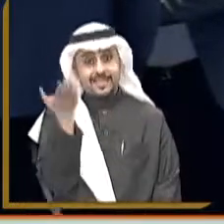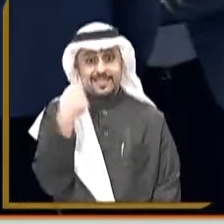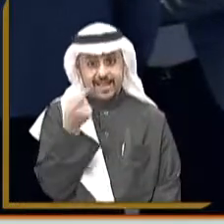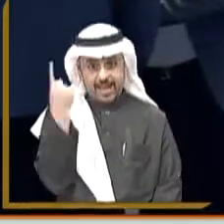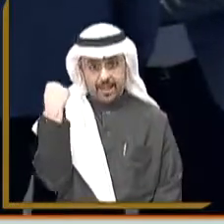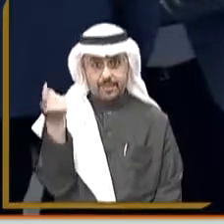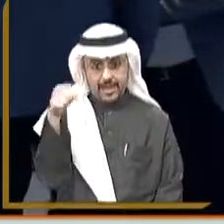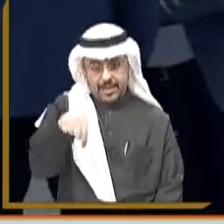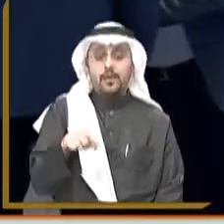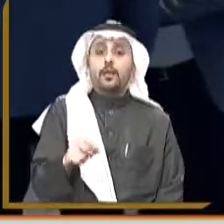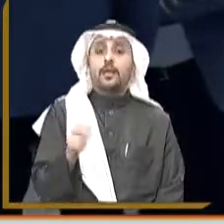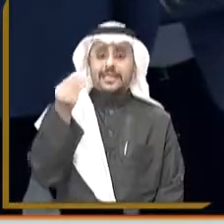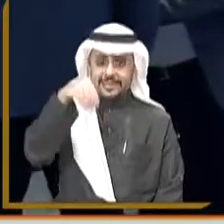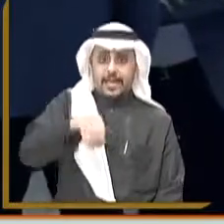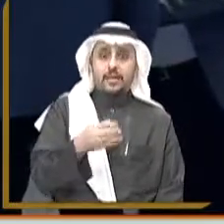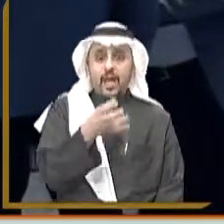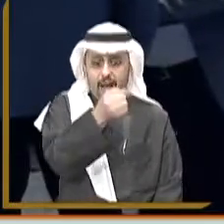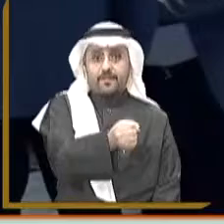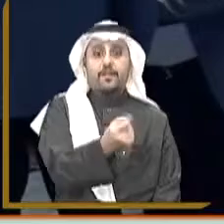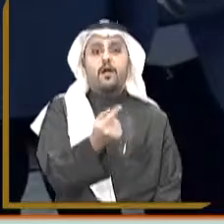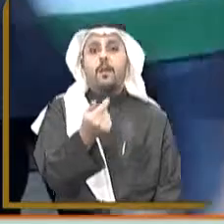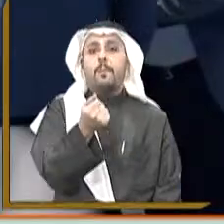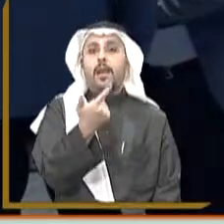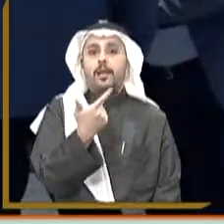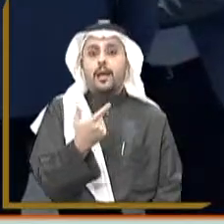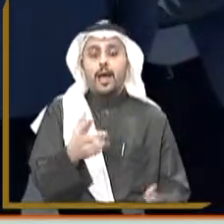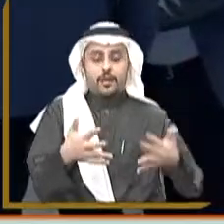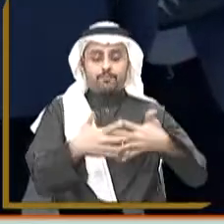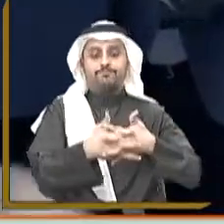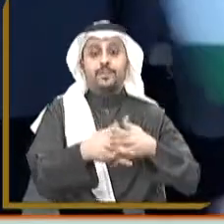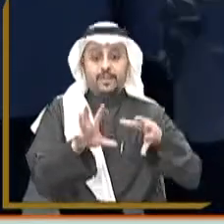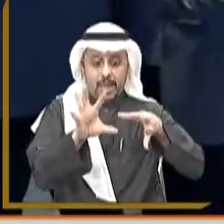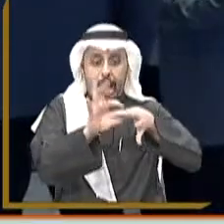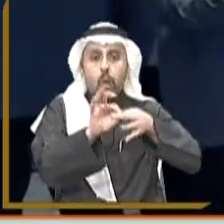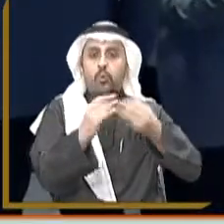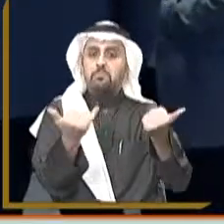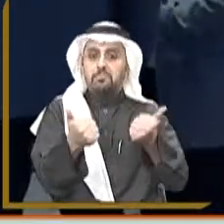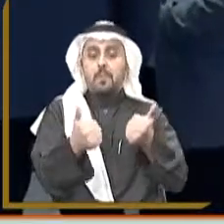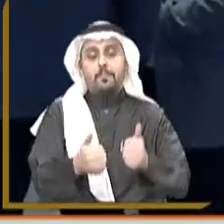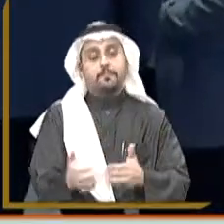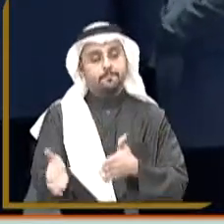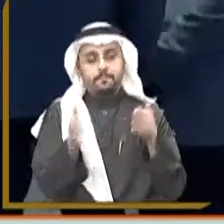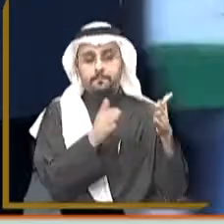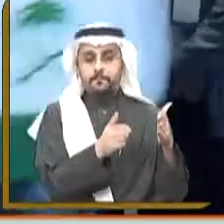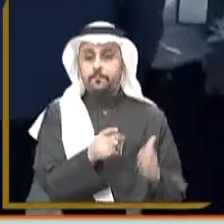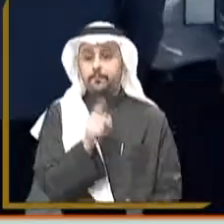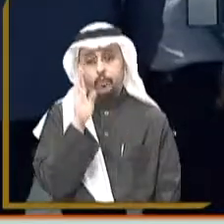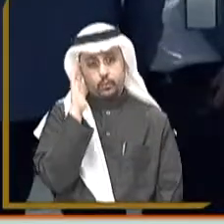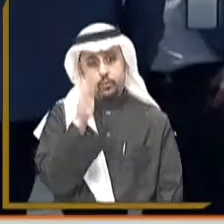المشروع التشغيلية والاستثمارية. شكرا جزيلا لك، حياكم الله.